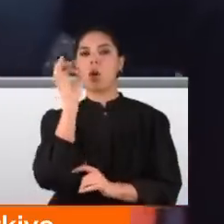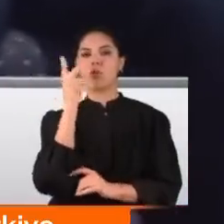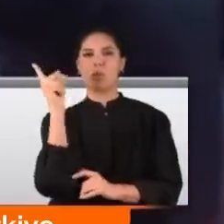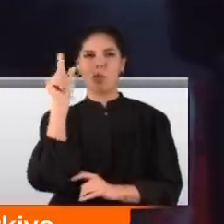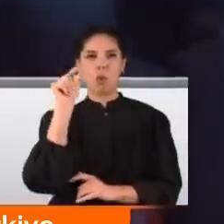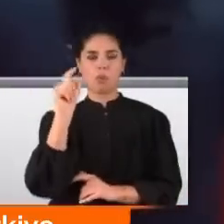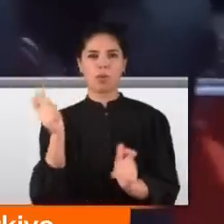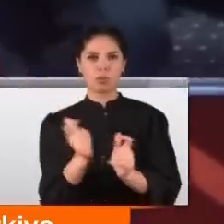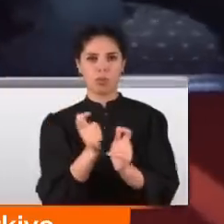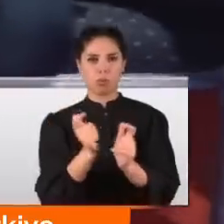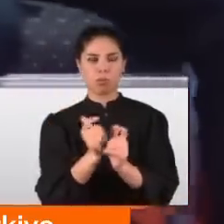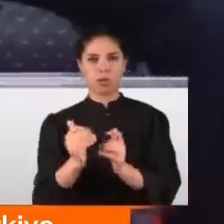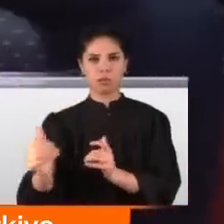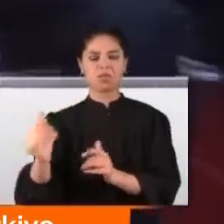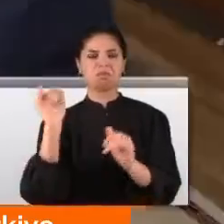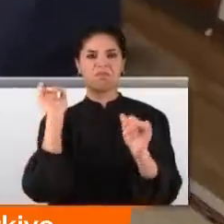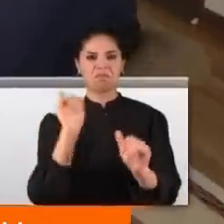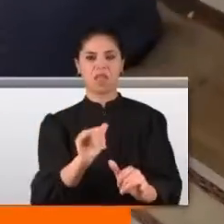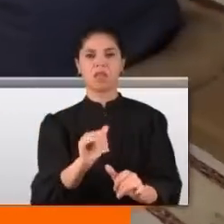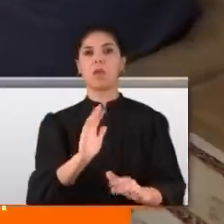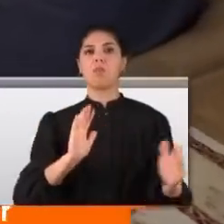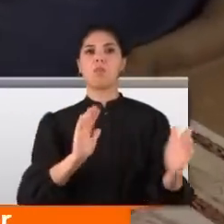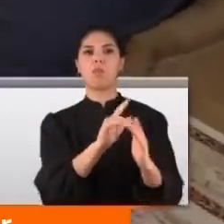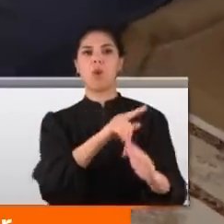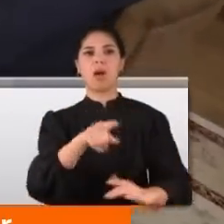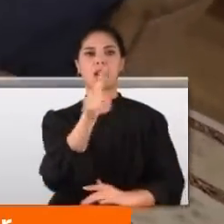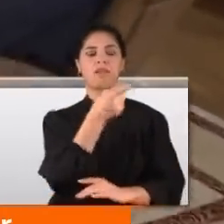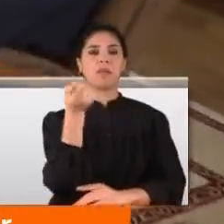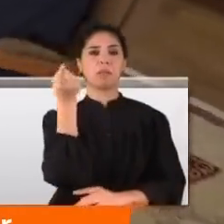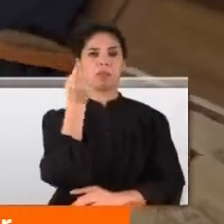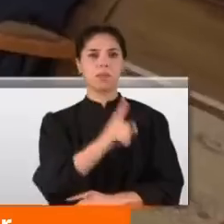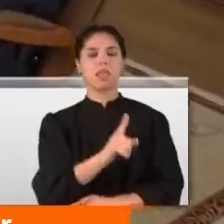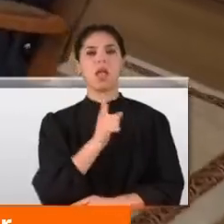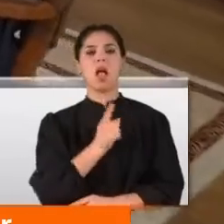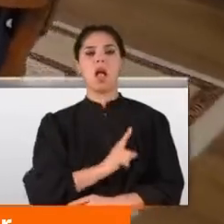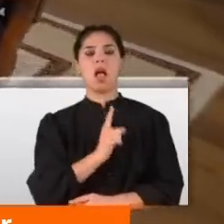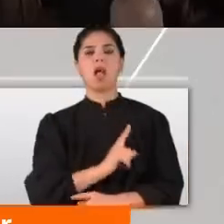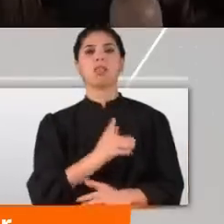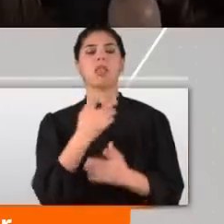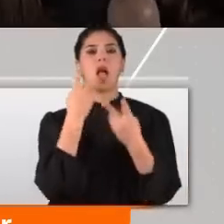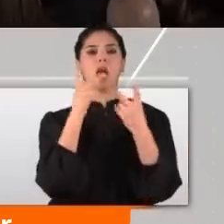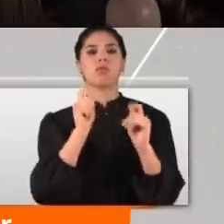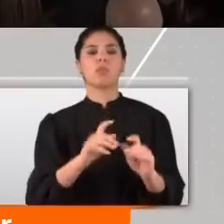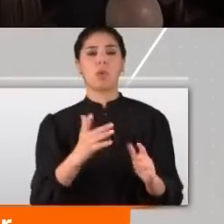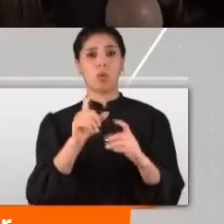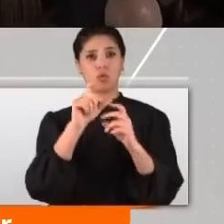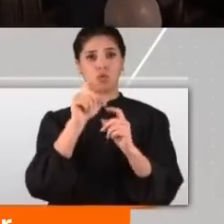toplantıda öncekilerden farklı olmayacak. Yani muhalefet yine aday belirlememek için toplanacak. Şubat